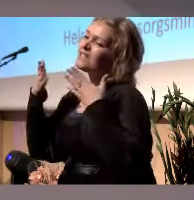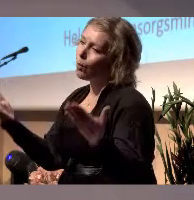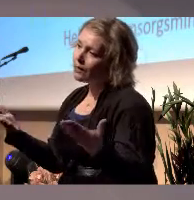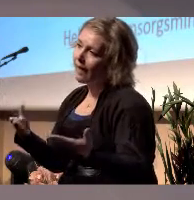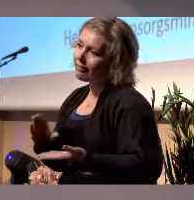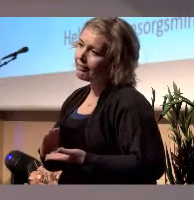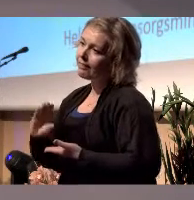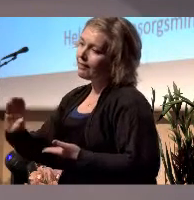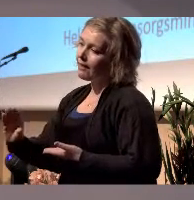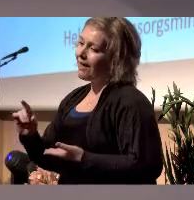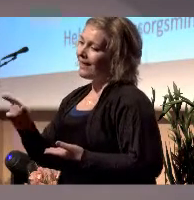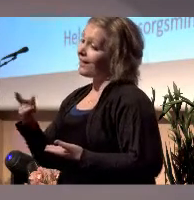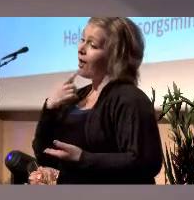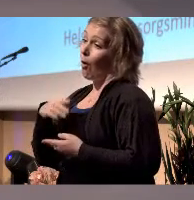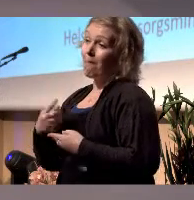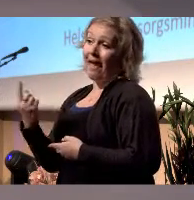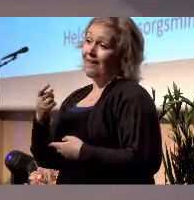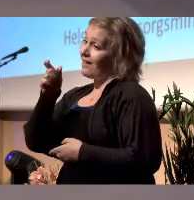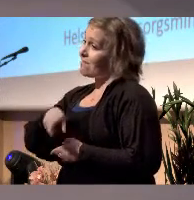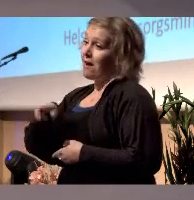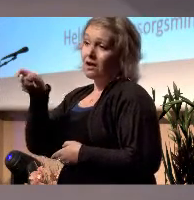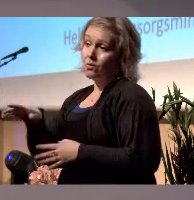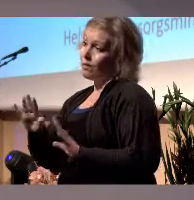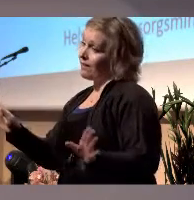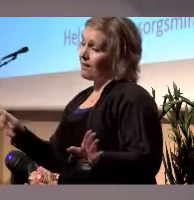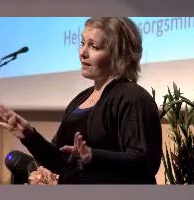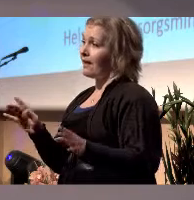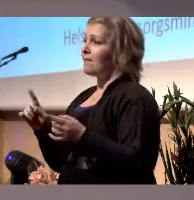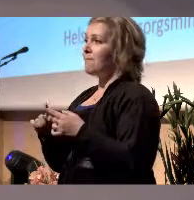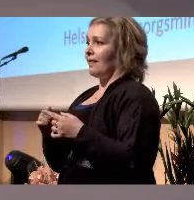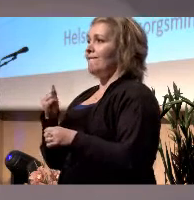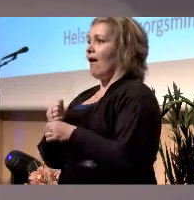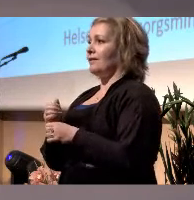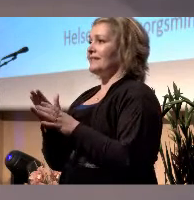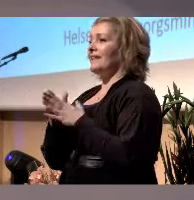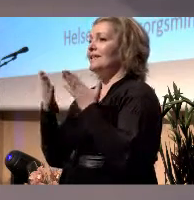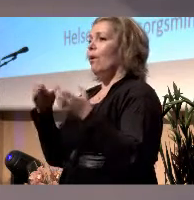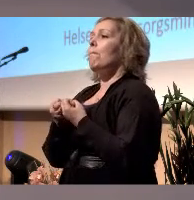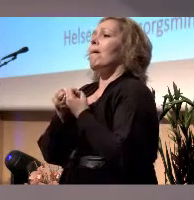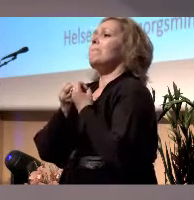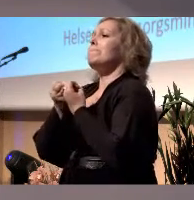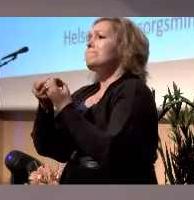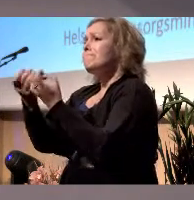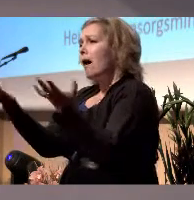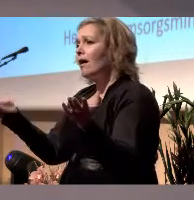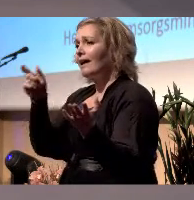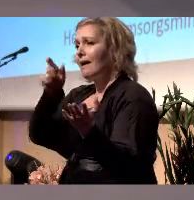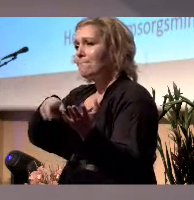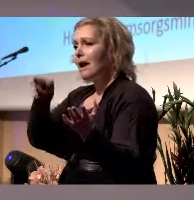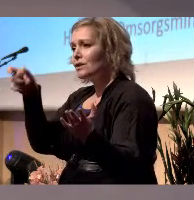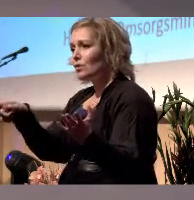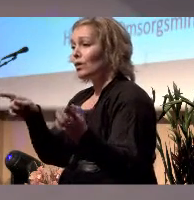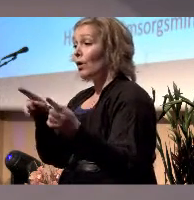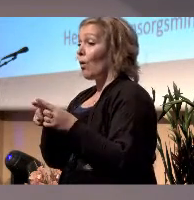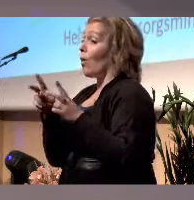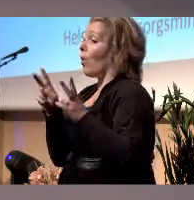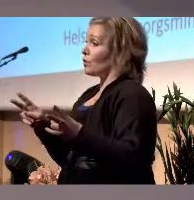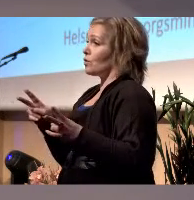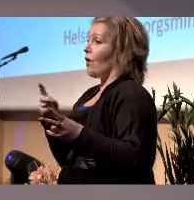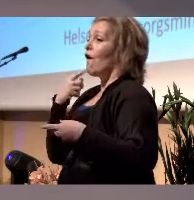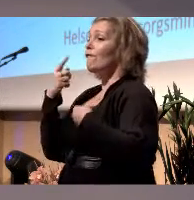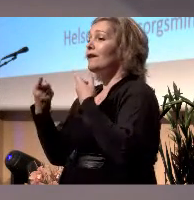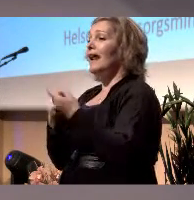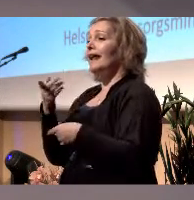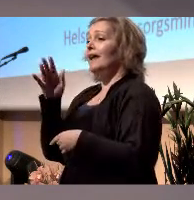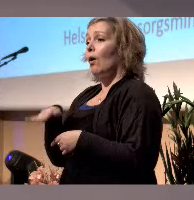er ikke historier om enkeltpersoner. Det er historier om mange personer. Og det er også ikke minst